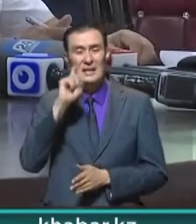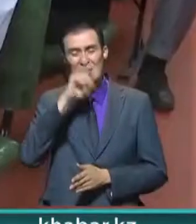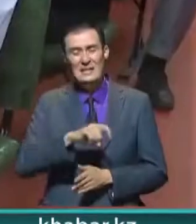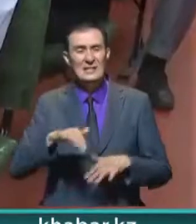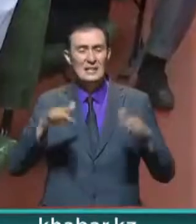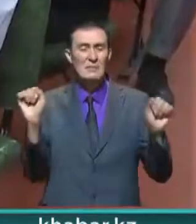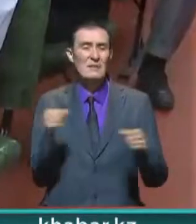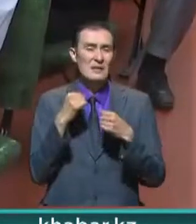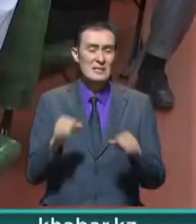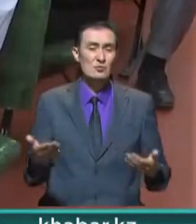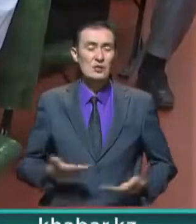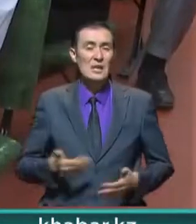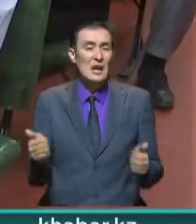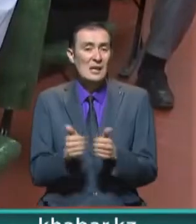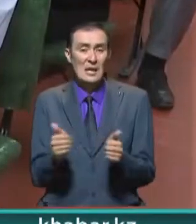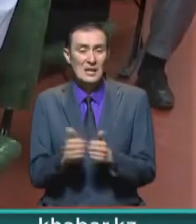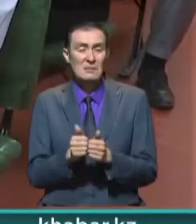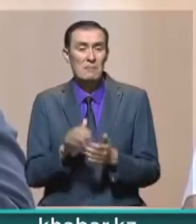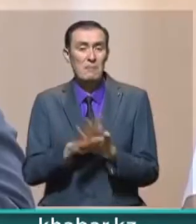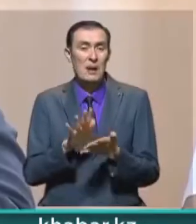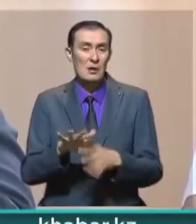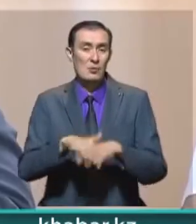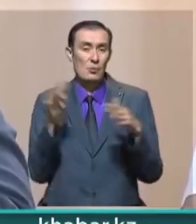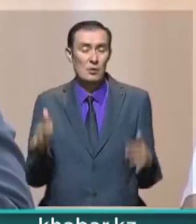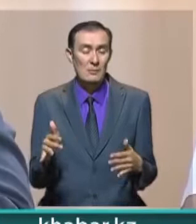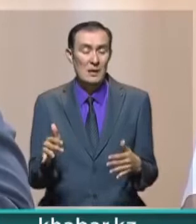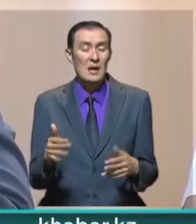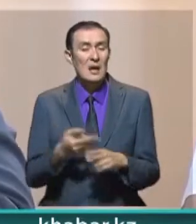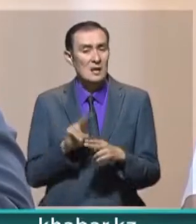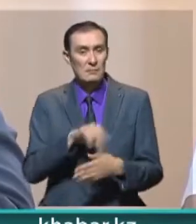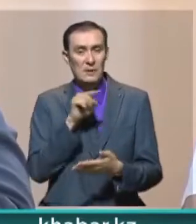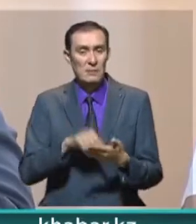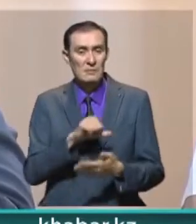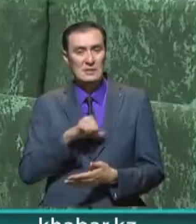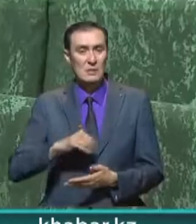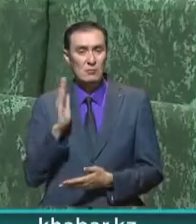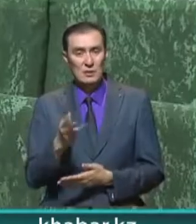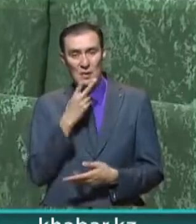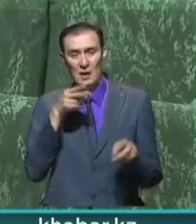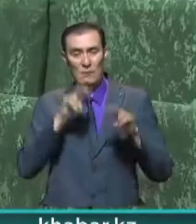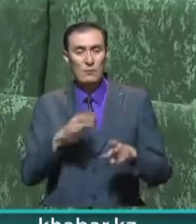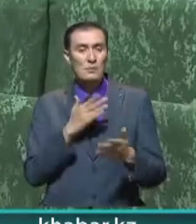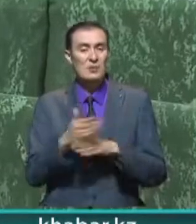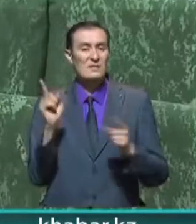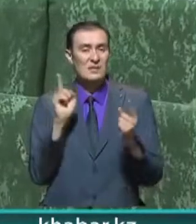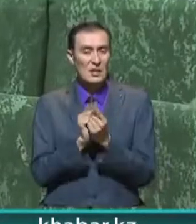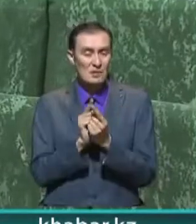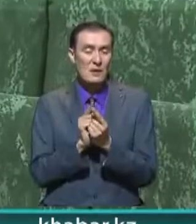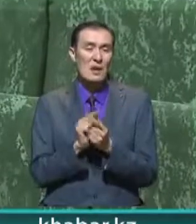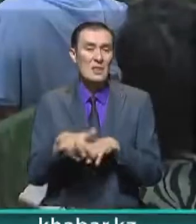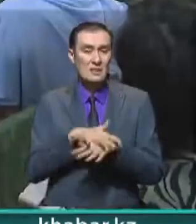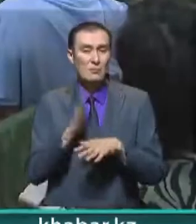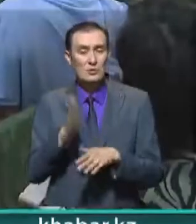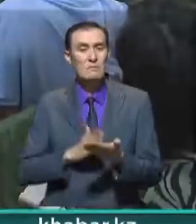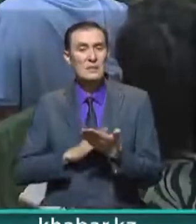и невыносимую жизнь вблизи полигона. Мажилисмены мусорный вопрос взял на личный контроль. После встречи с населением Акжара он